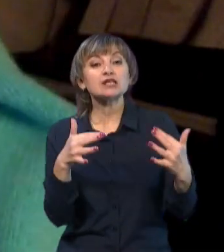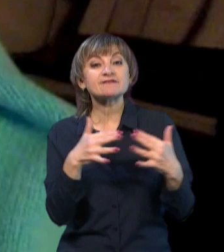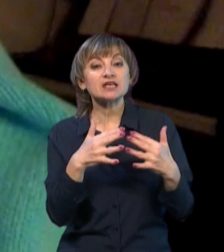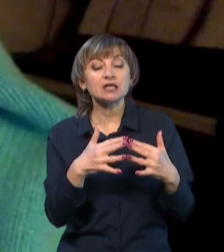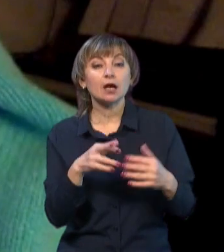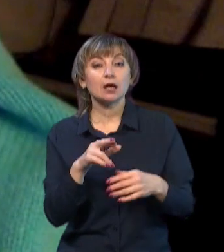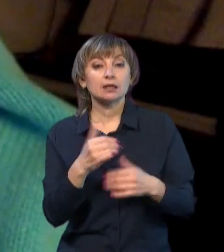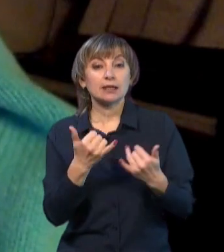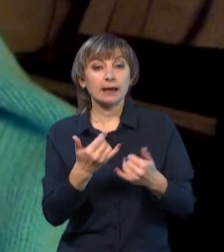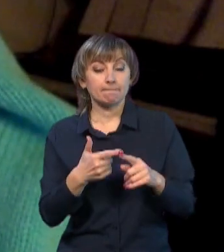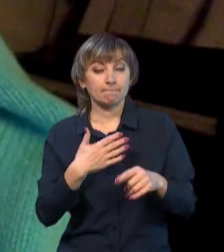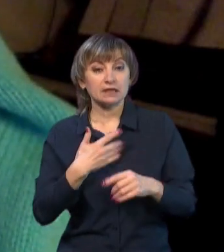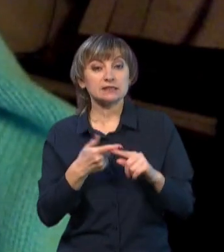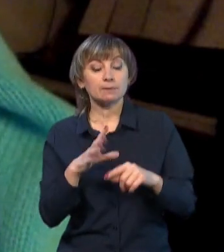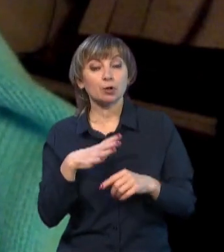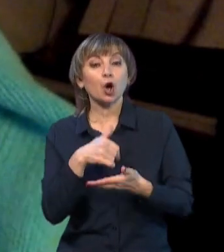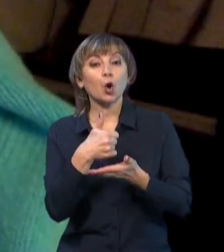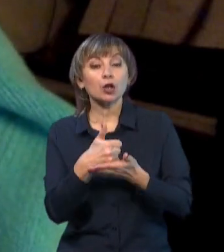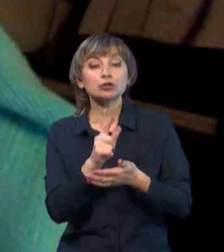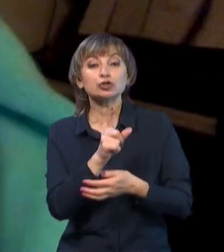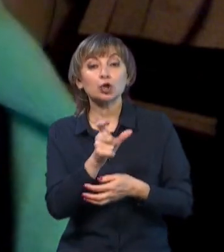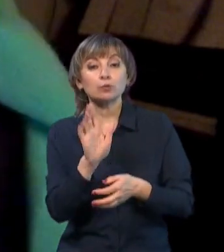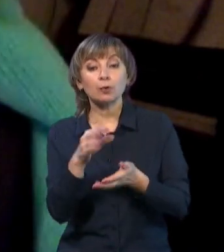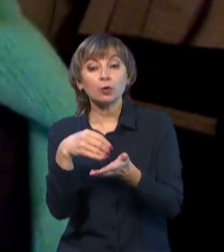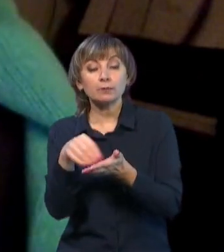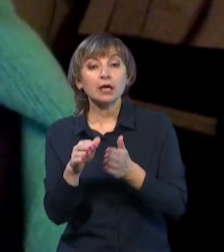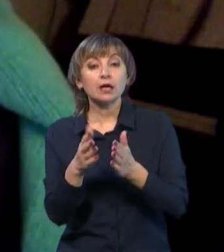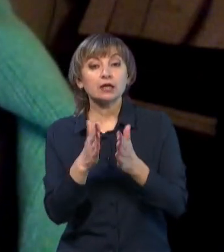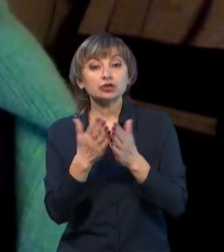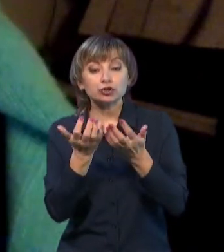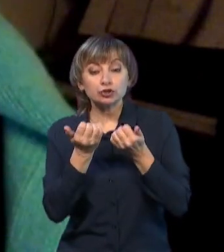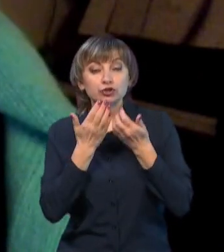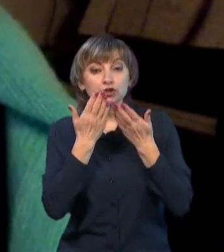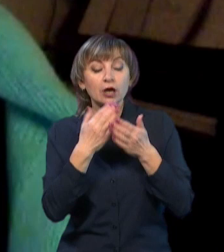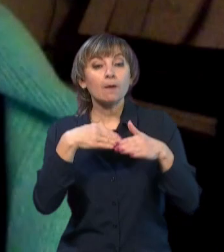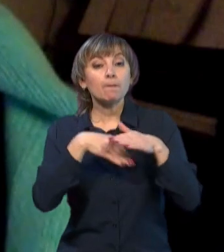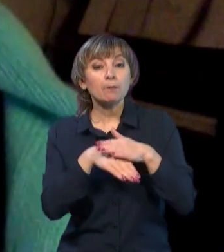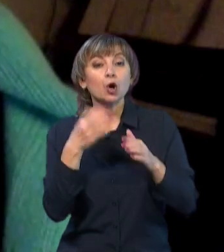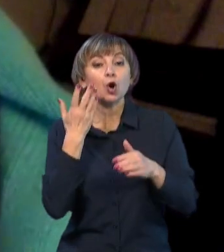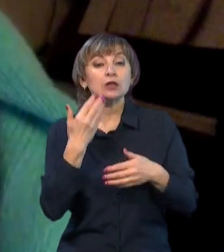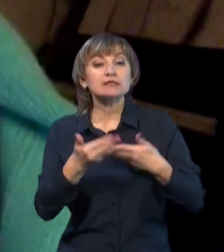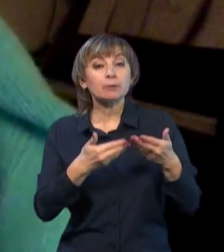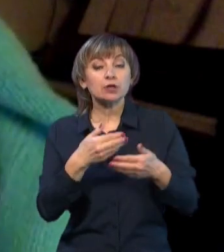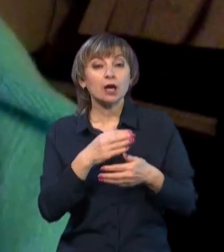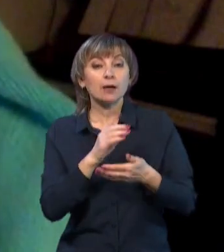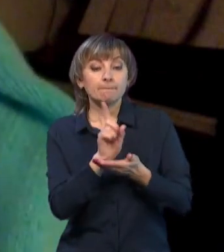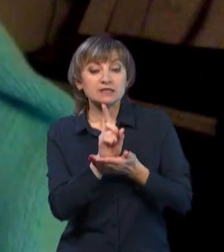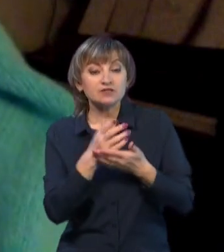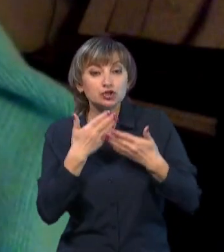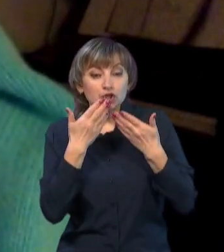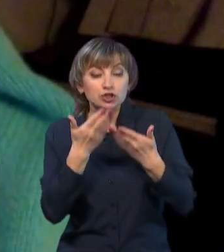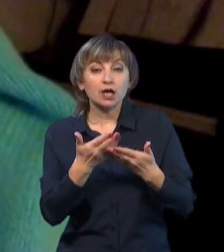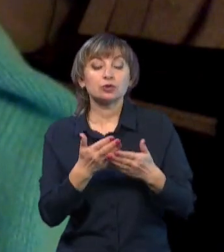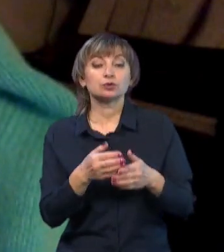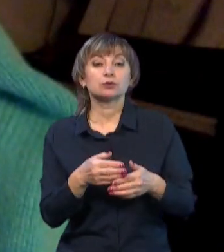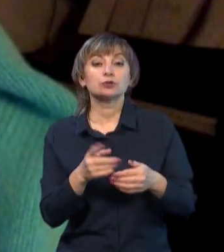мене це було найголовніше, що люди будуть брати книжку, читати з собою в бомбосховище, коли спускаються, що вони при свічках її